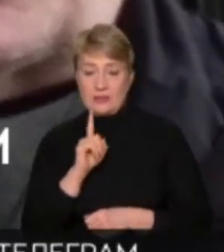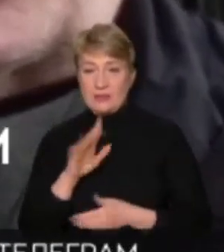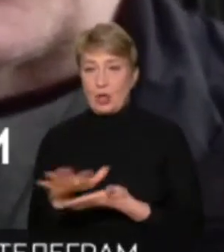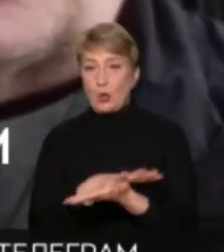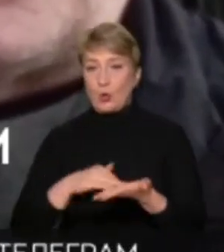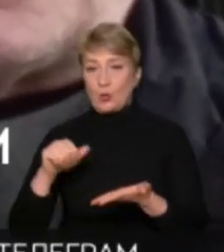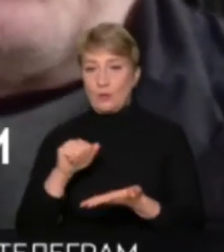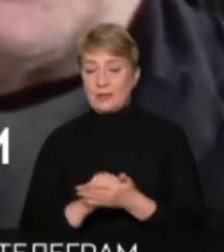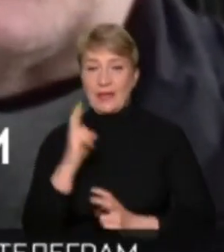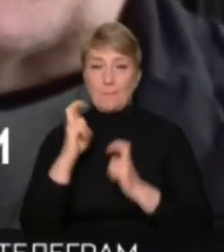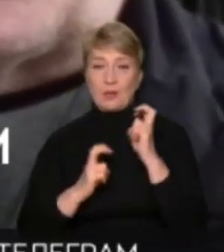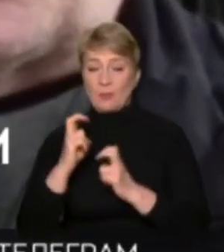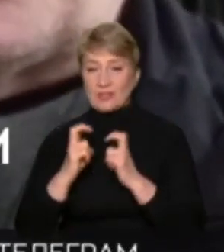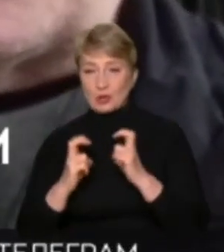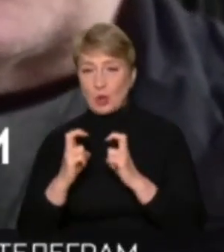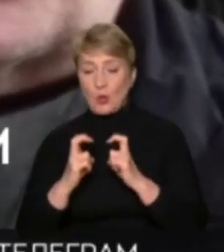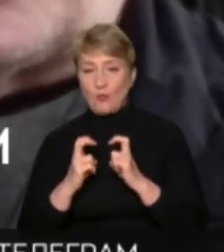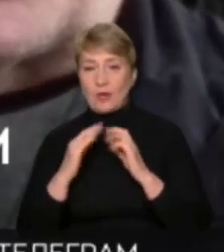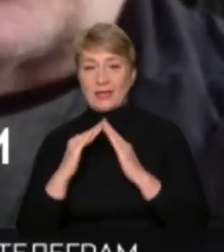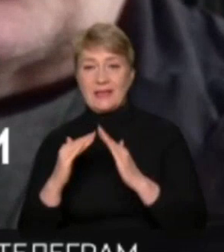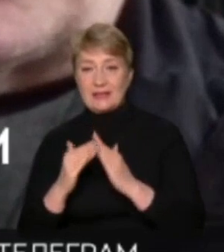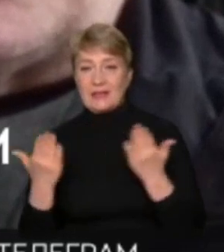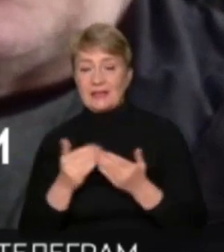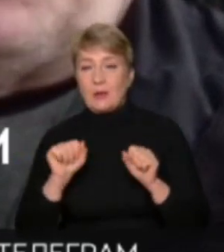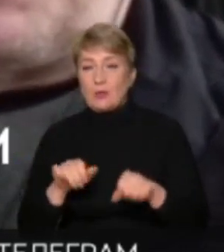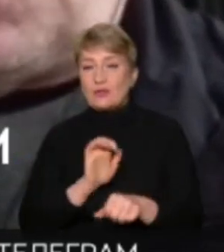руйнують ці промислові лінії, де може побудуватися зброя, яка може